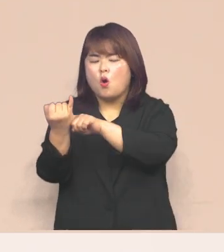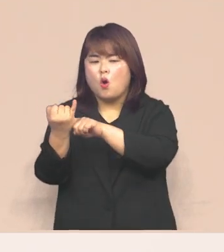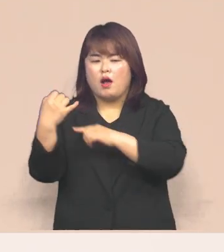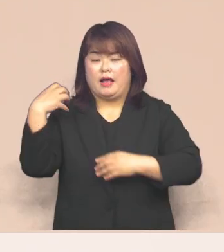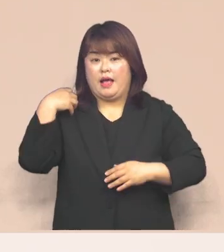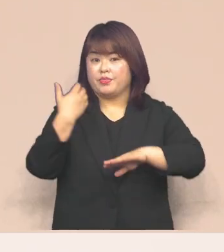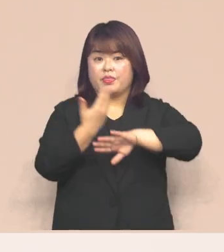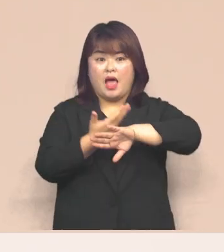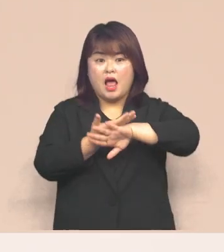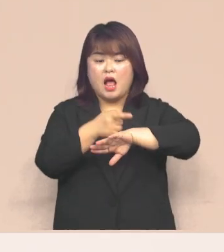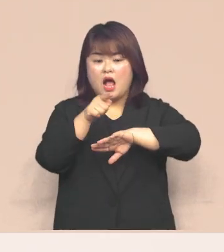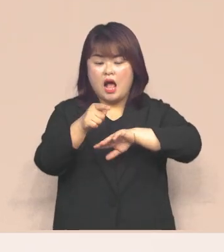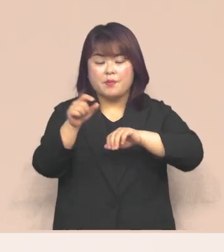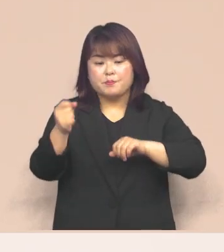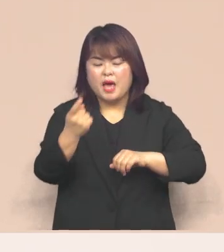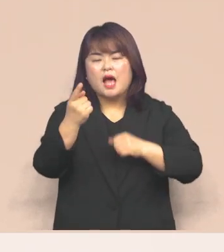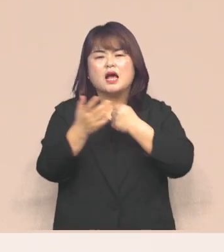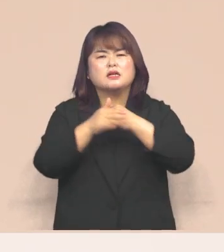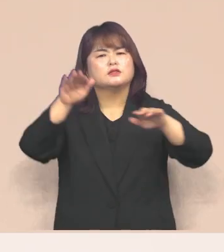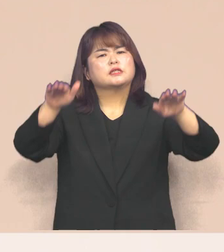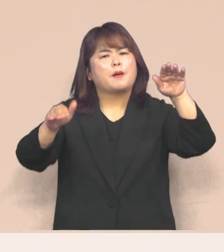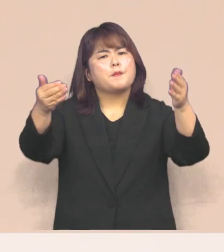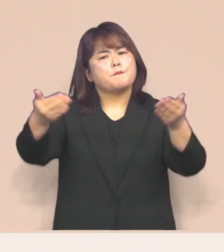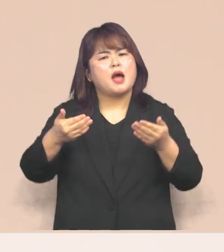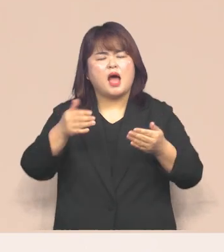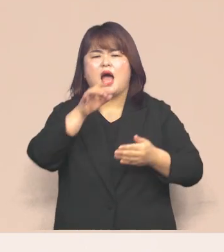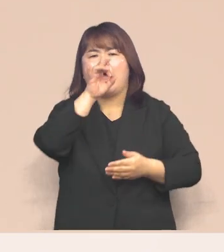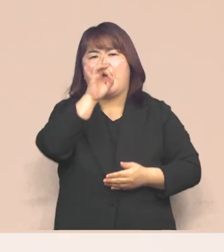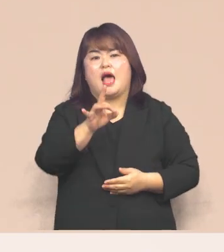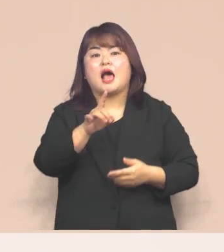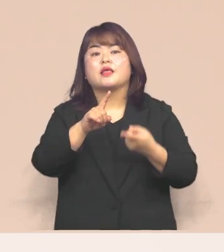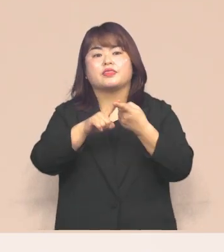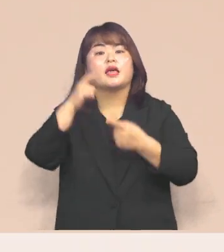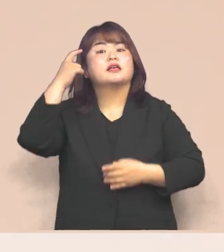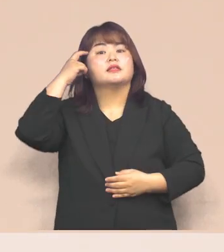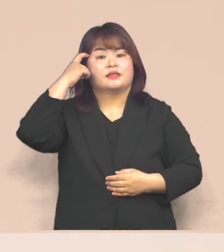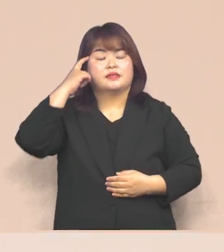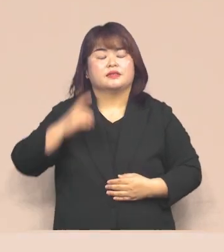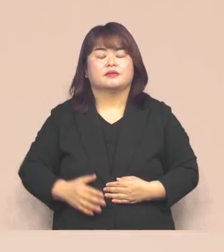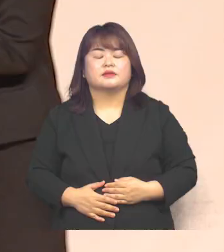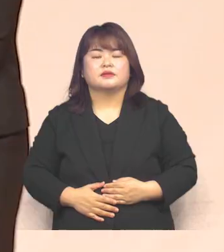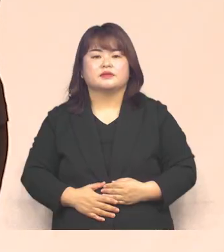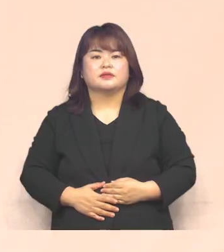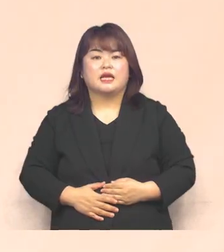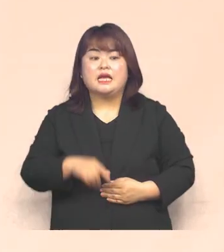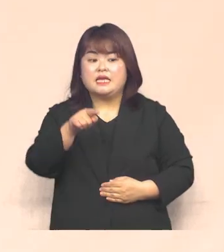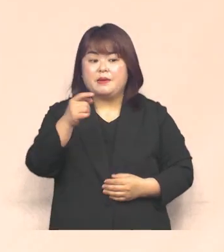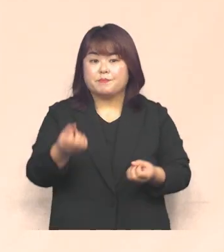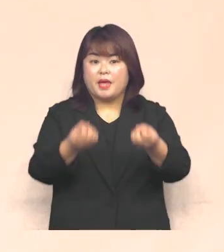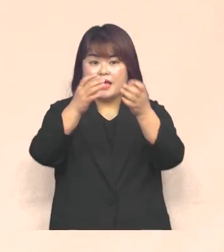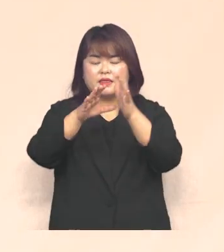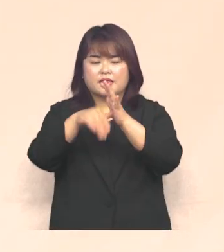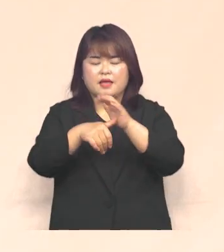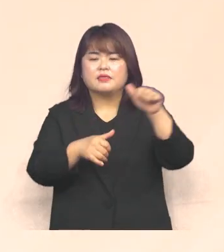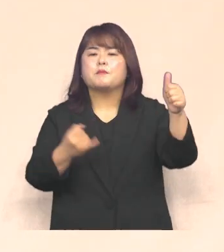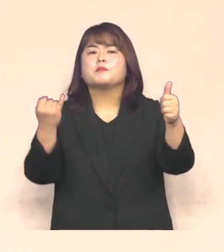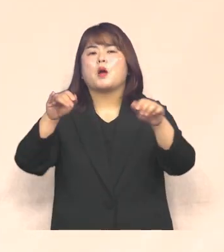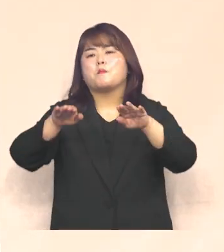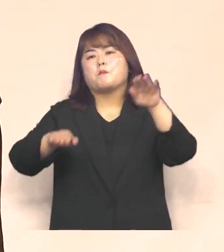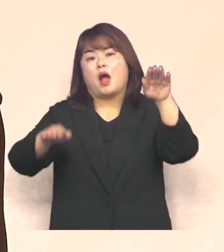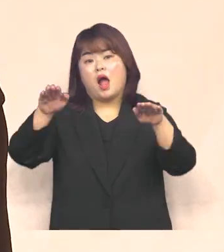그 역할이 다르다고 해서 차별이 일어나면 안 된다 이런 생각을 합니다. 한편 이번